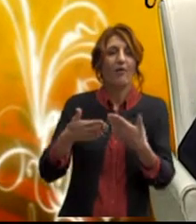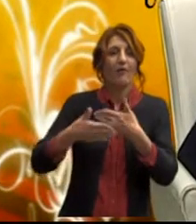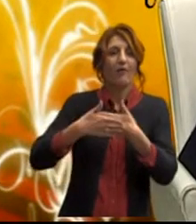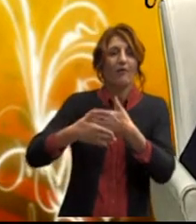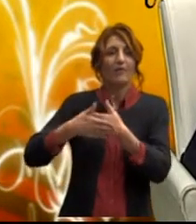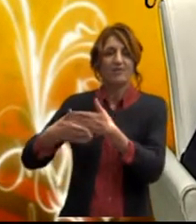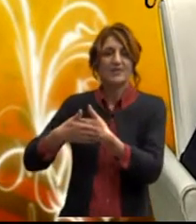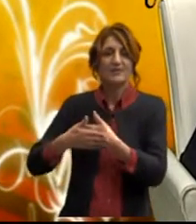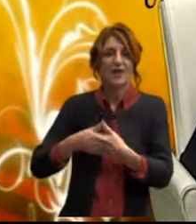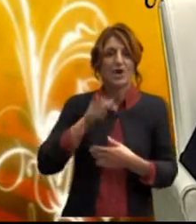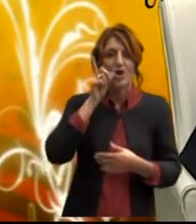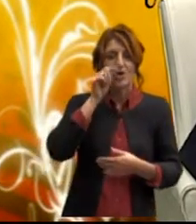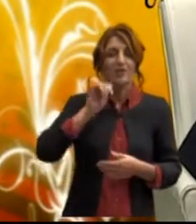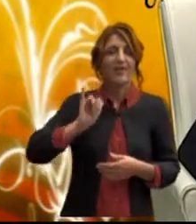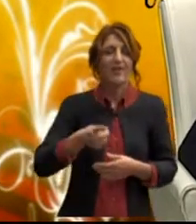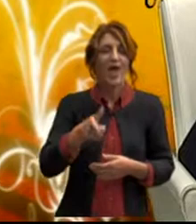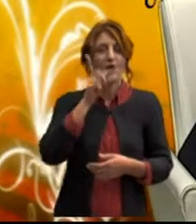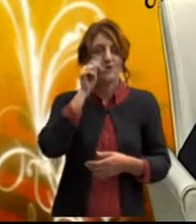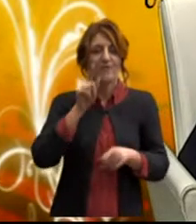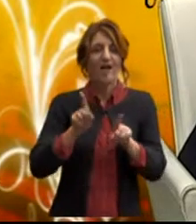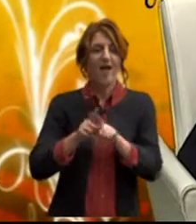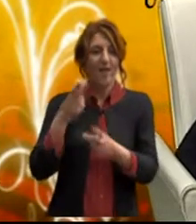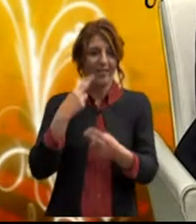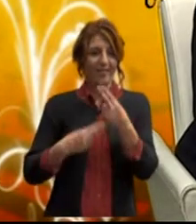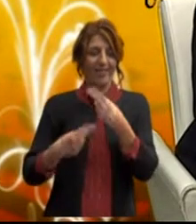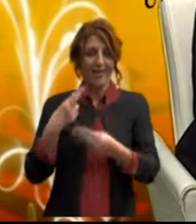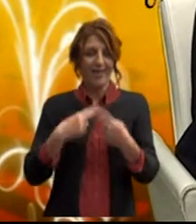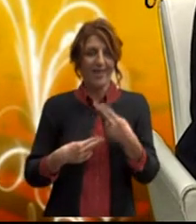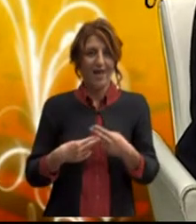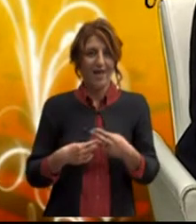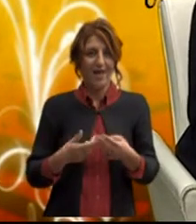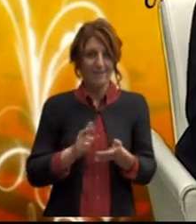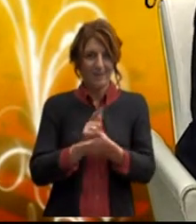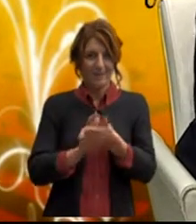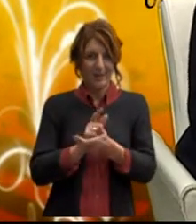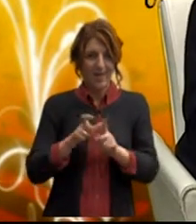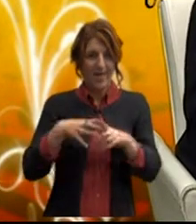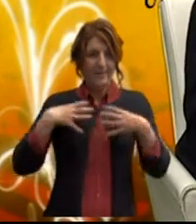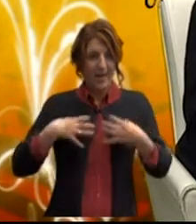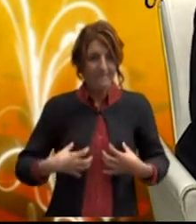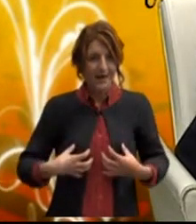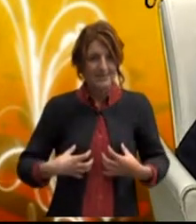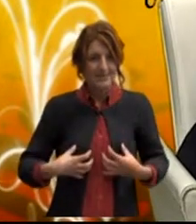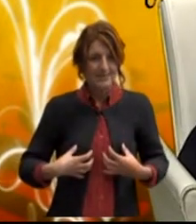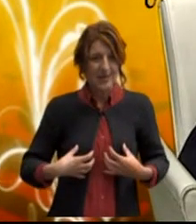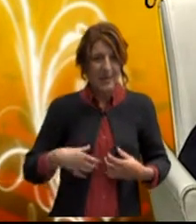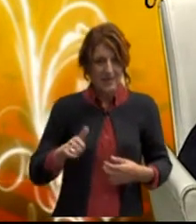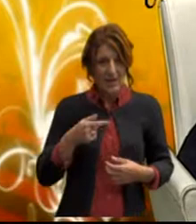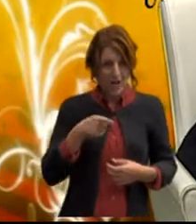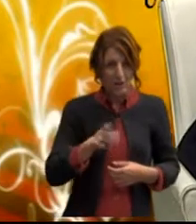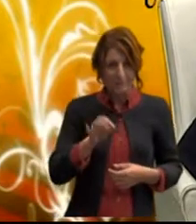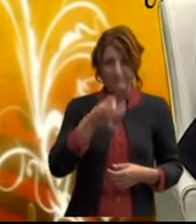se kaže, čovjek je čovjeku lijek, dakle, tako i u depresiji se postavlja pitanje, dakle, jesu li djelotvorni